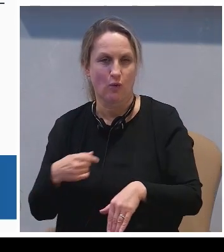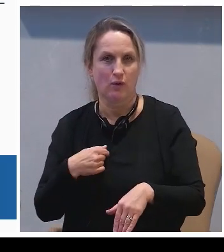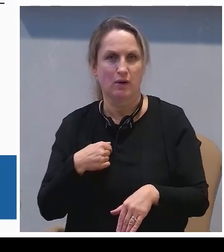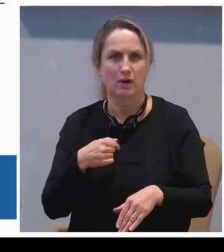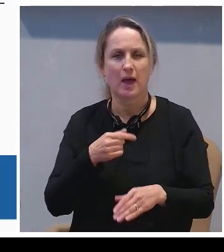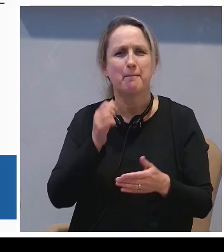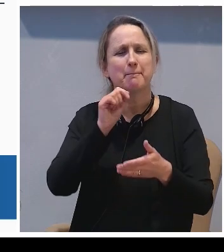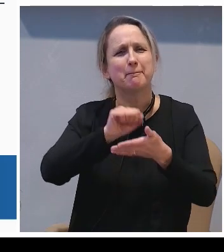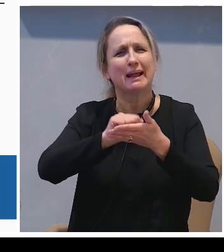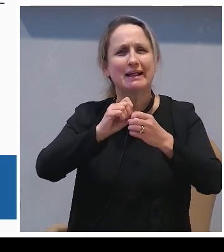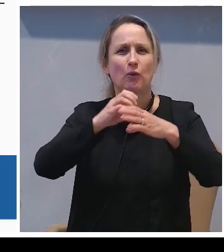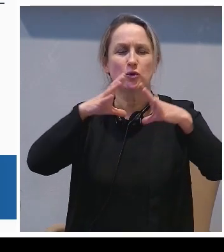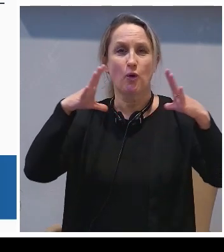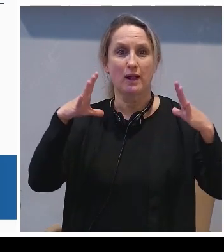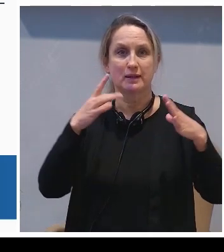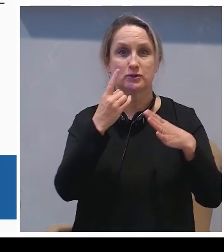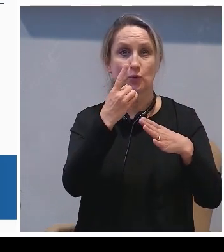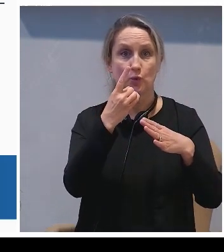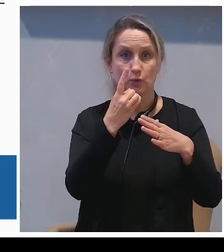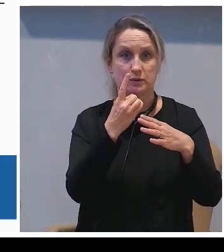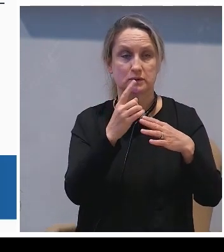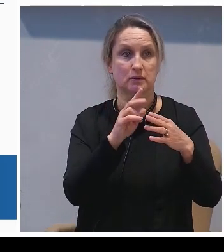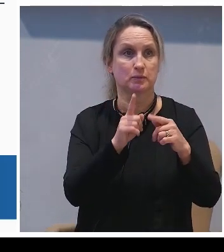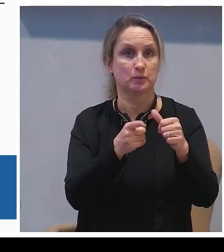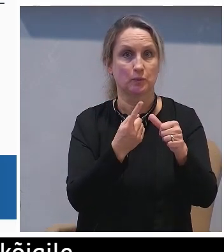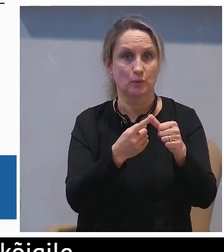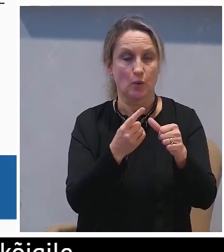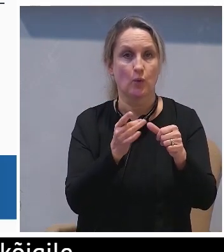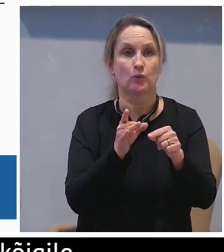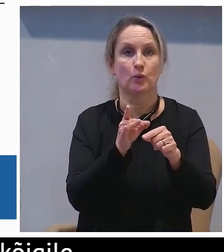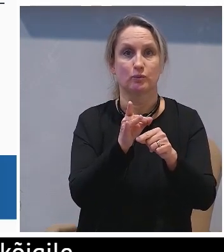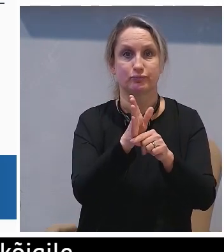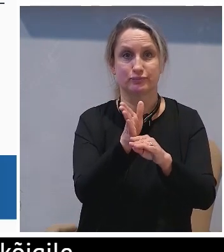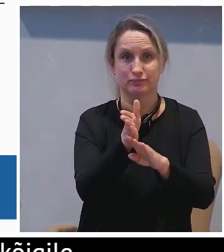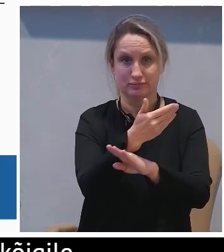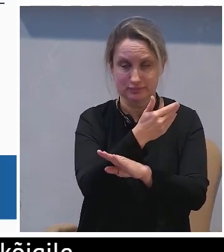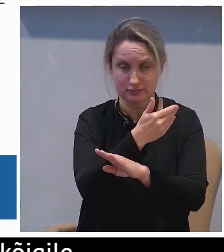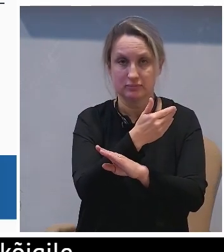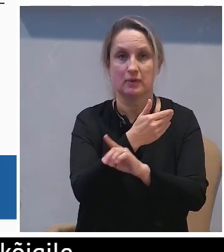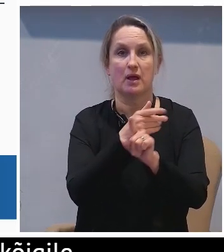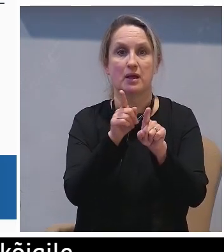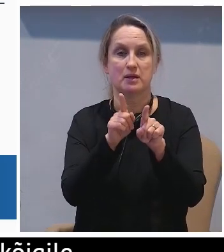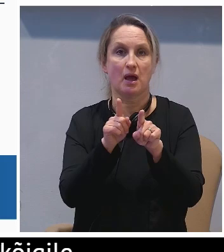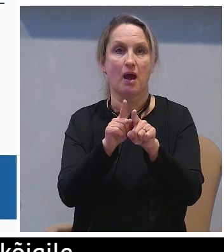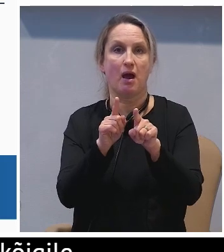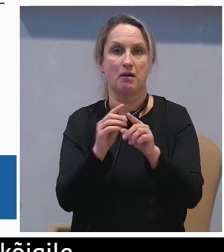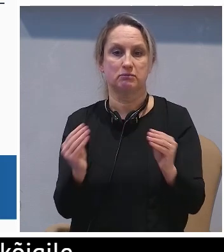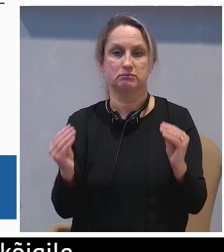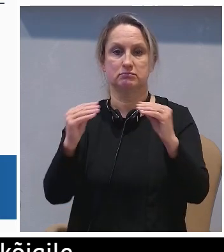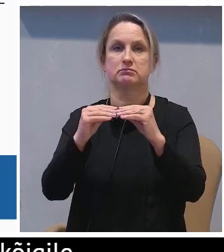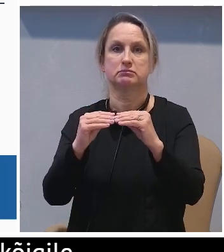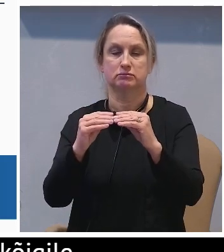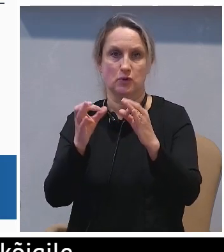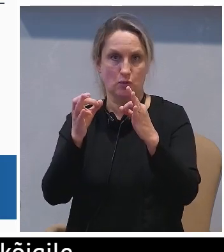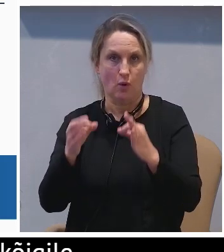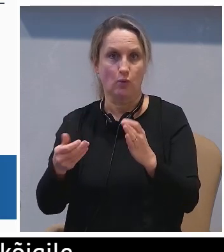pieces see, don't et match, lükkame selle but ühe for välja, Becker muscular mis dystrophy, selle asja pieces raamist do välja match. viib And ja selle tõttu ta läheb